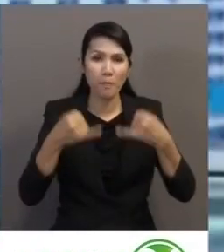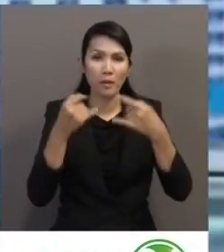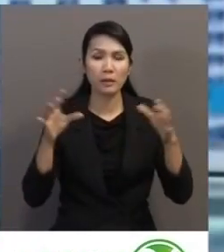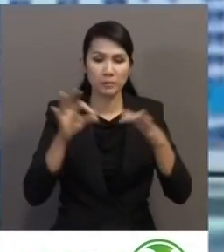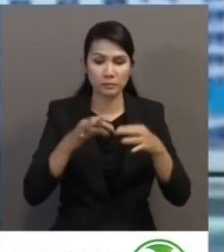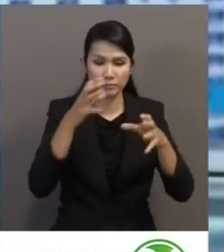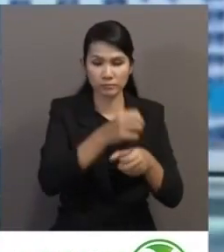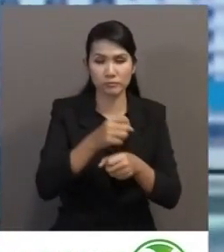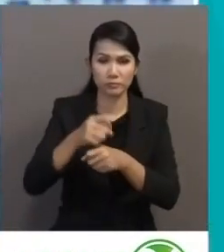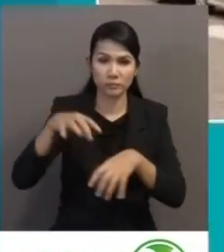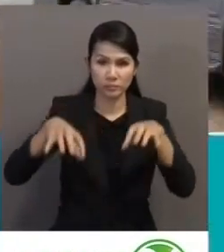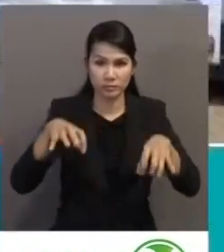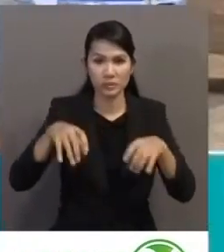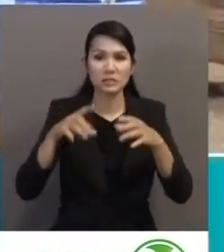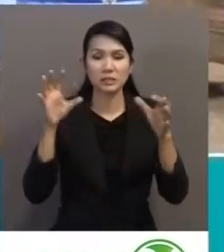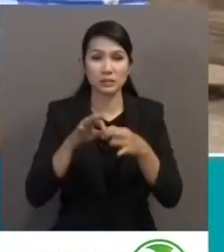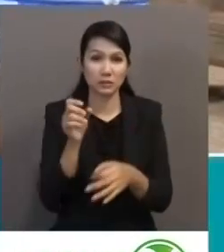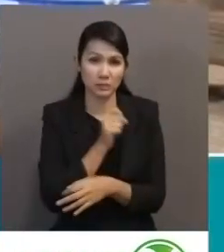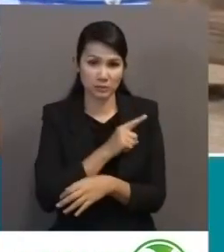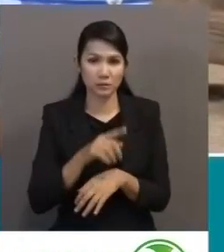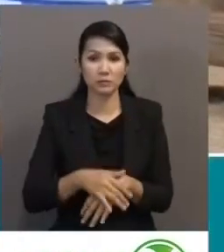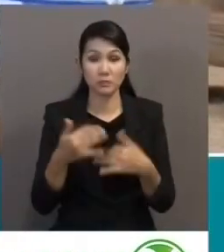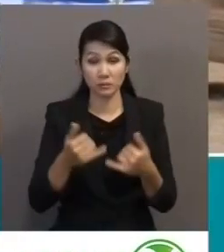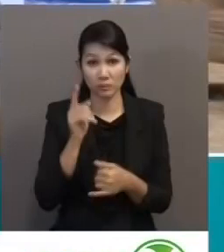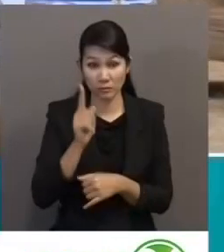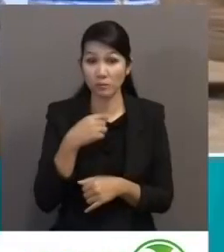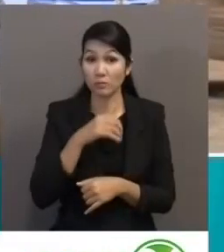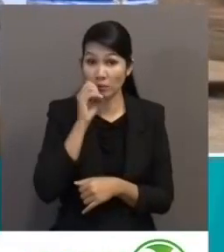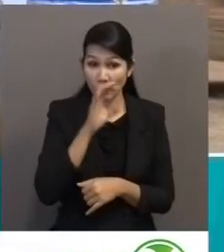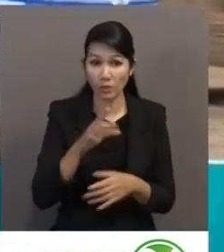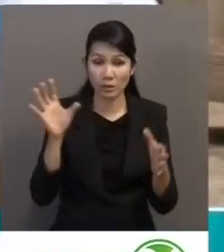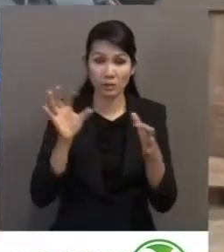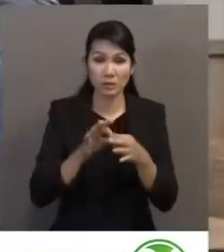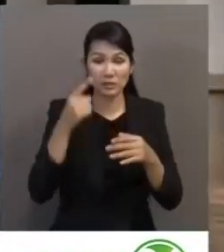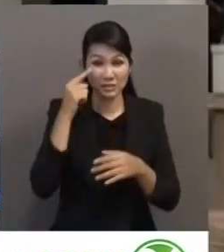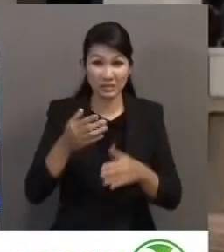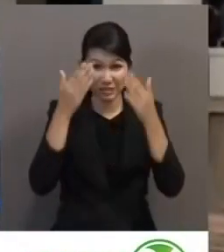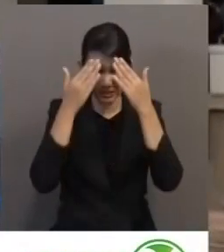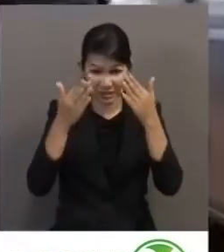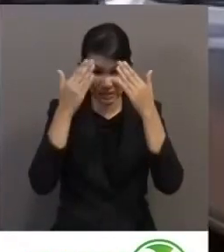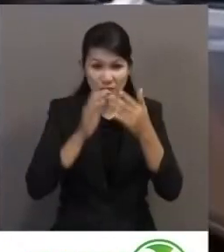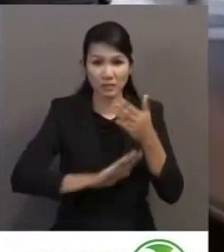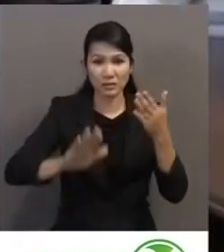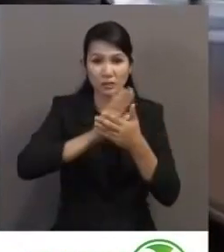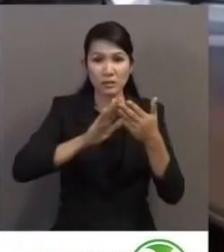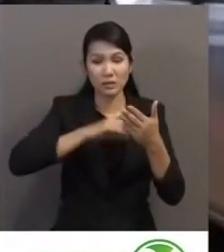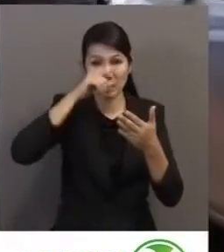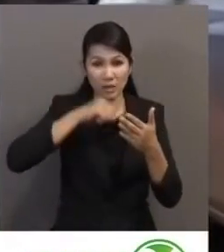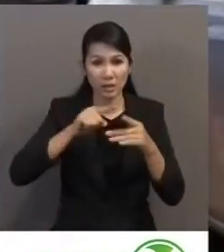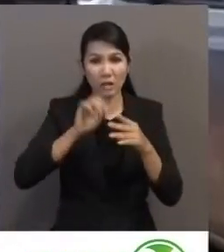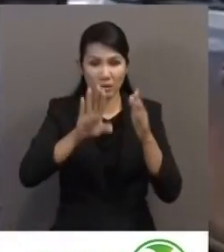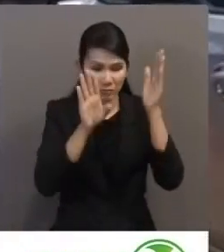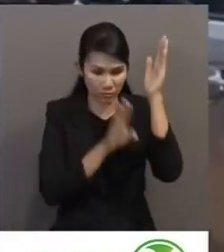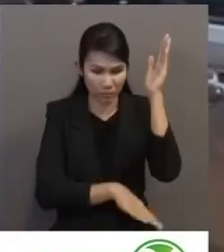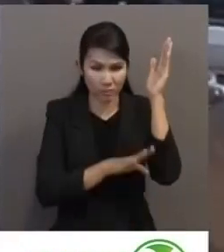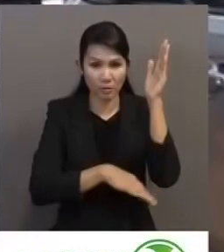โดยเฉพาะประเด็นเรื่องของศาสนาค่ะซึ่งต้องยอมรับคุณผู้ชมว่าตอนนี้กระแสหวาดระแวงอิสลามนะคะในสังคมไทยจากพื้นที่ภาคใต้ตอนนี้เ